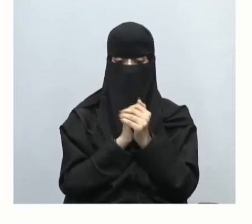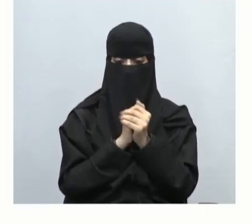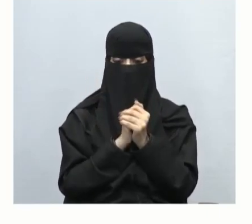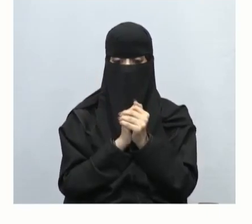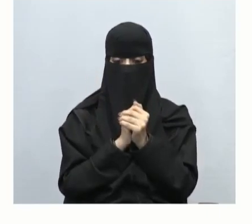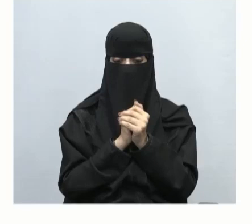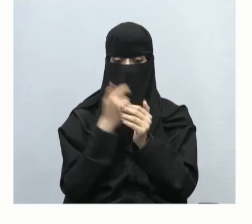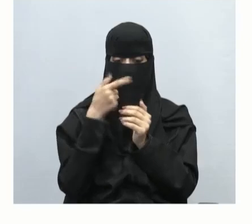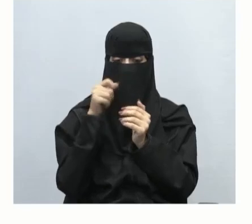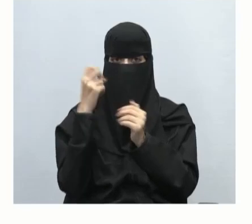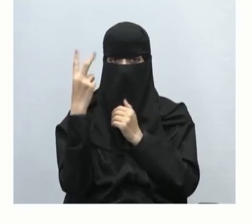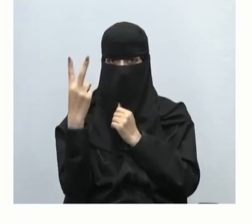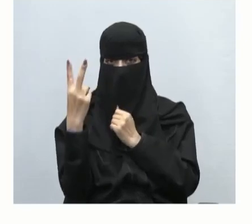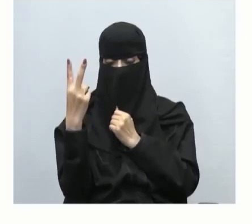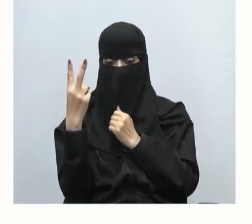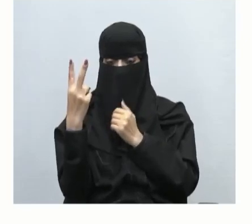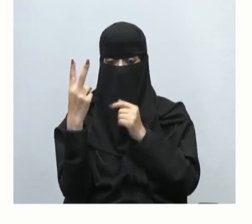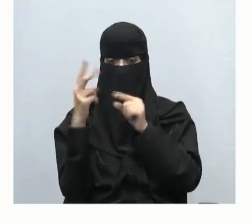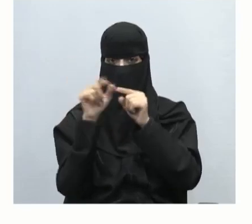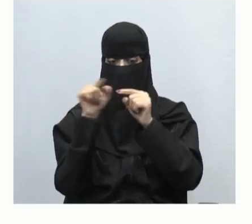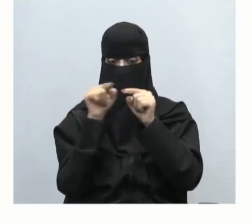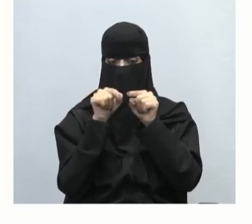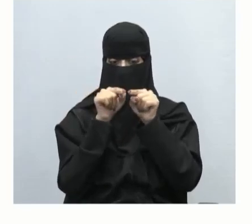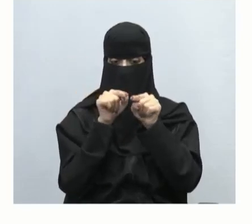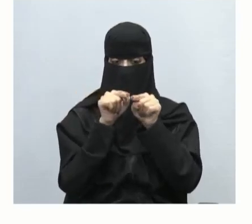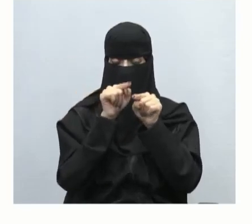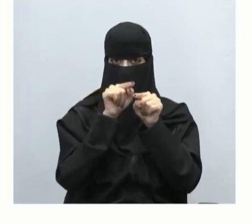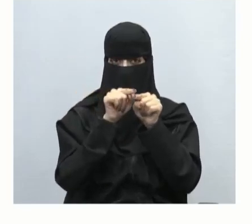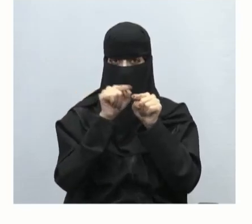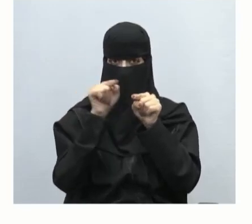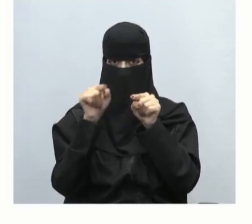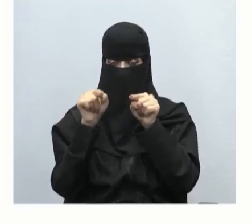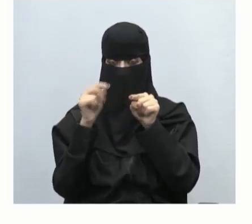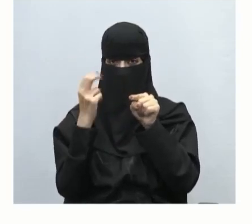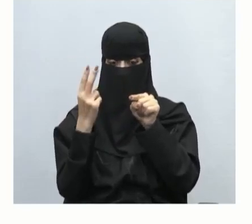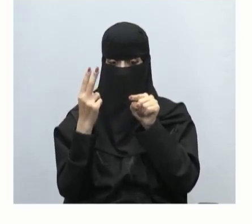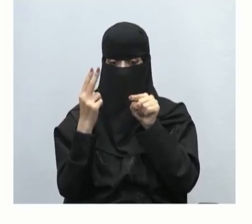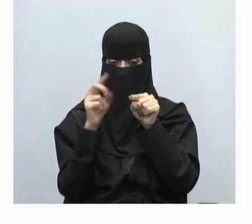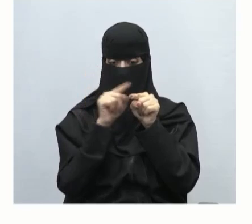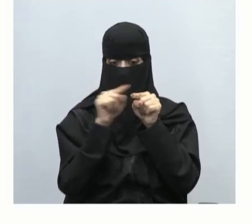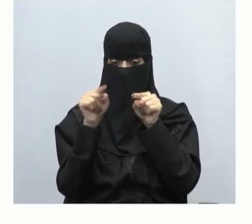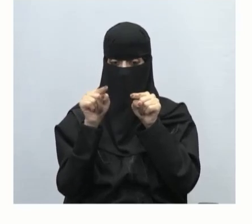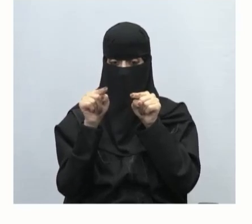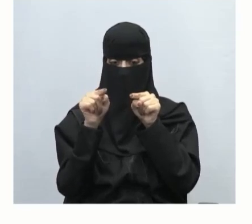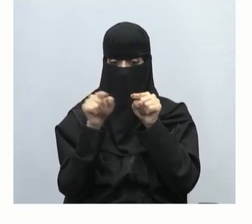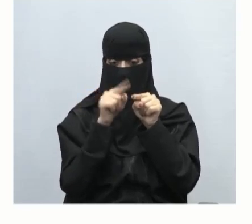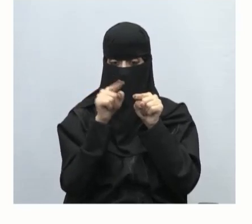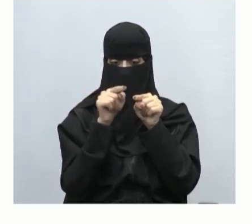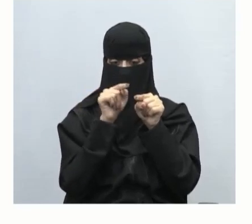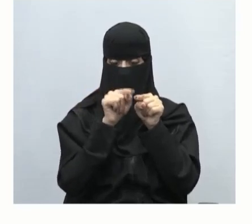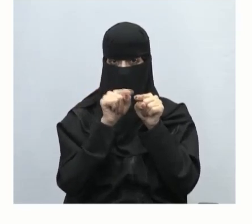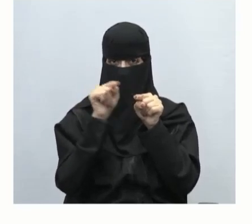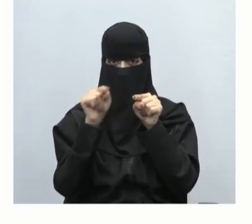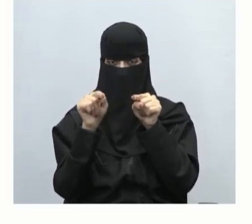للبديل بء لدينا النقطه اثنان وصفر الاحداثي السيني هذا الاحداثي السيني وهذا الاحداثي